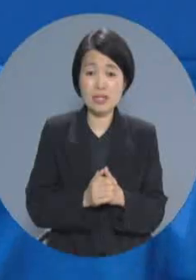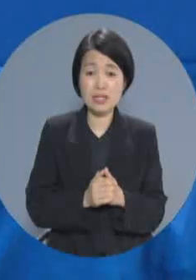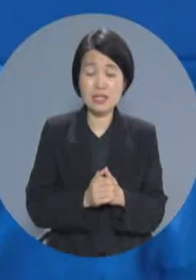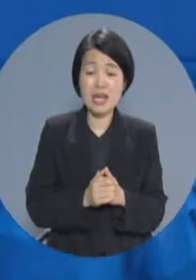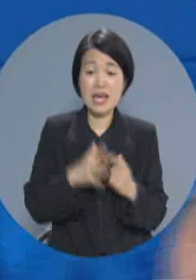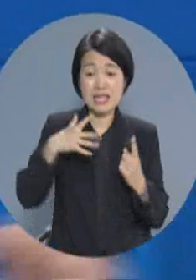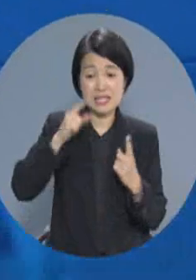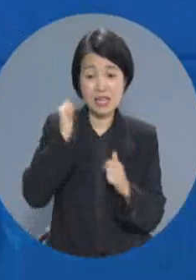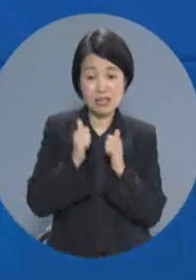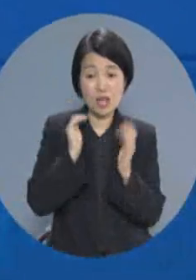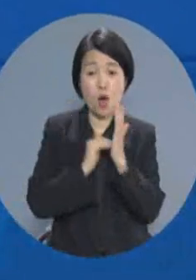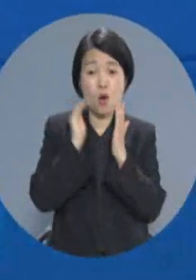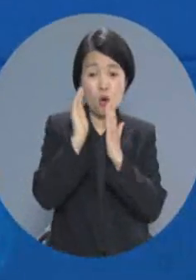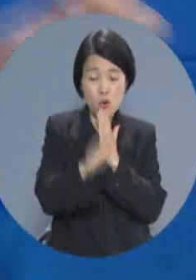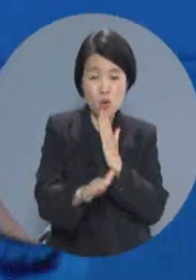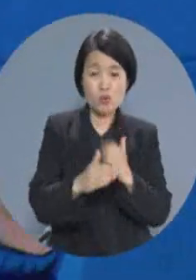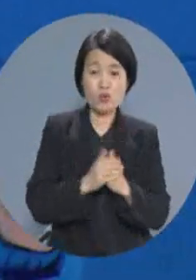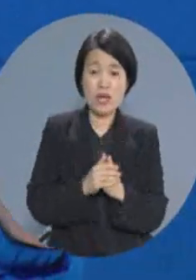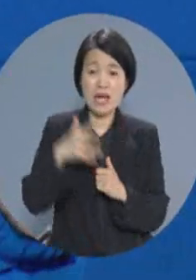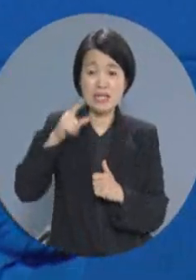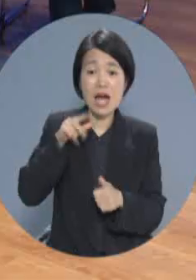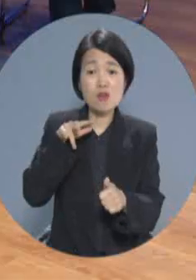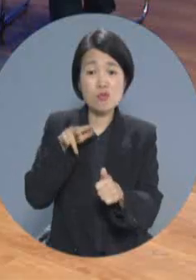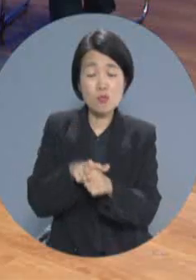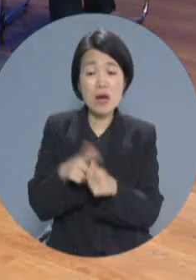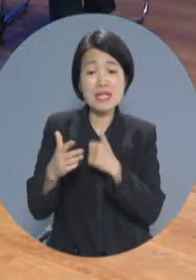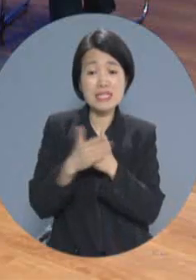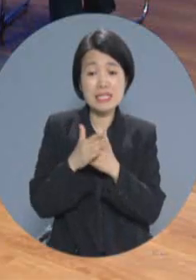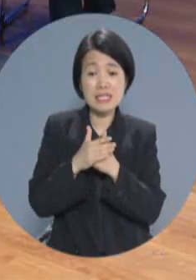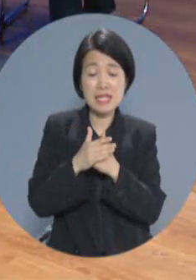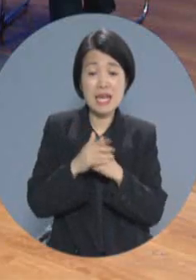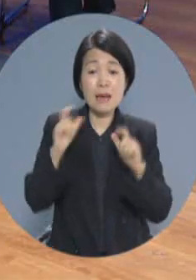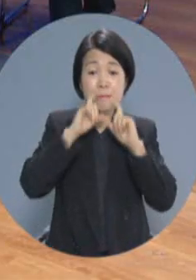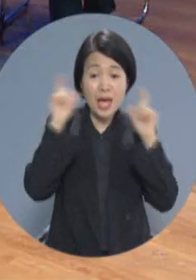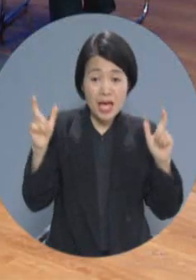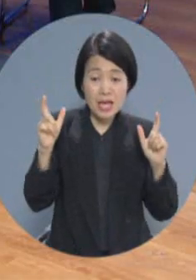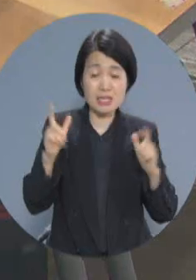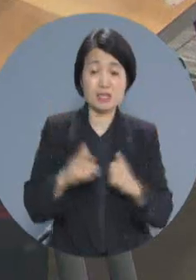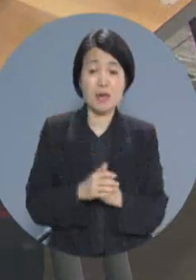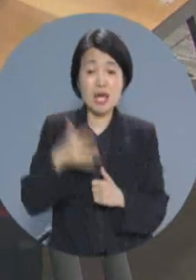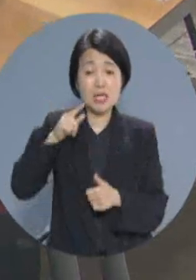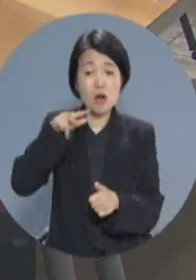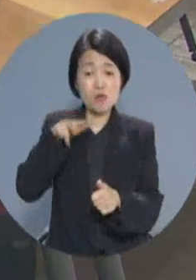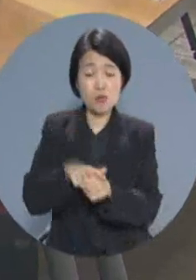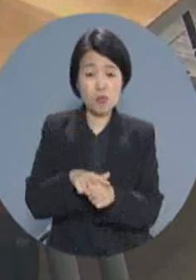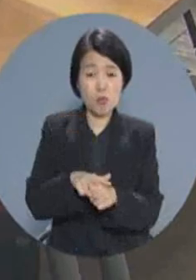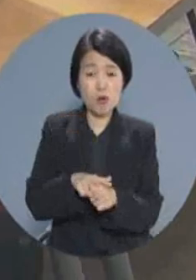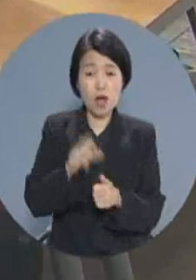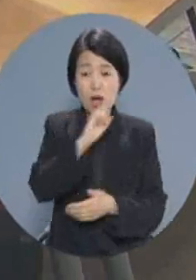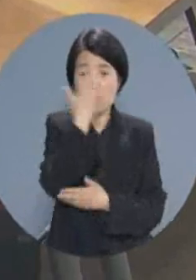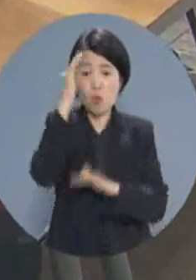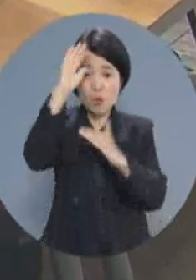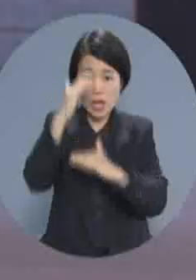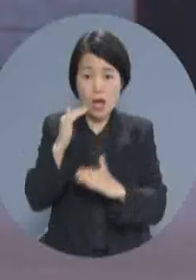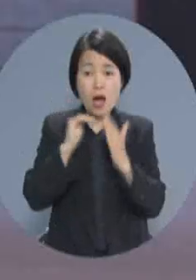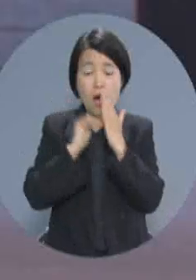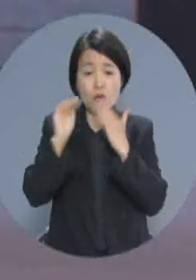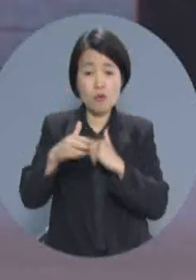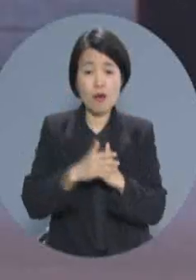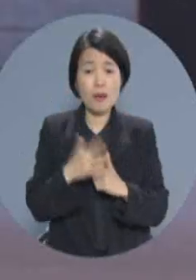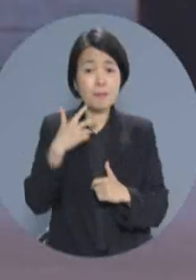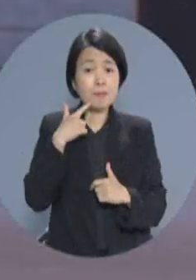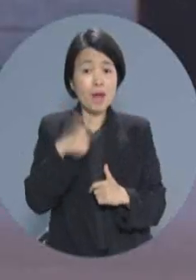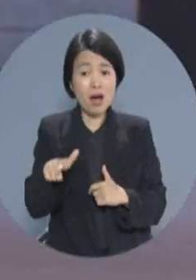1차 경선이 마무리된 직후 장만채 후보의 지지 선언을 발표했지만 장 후보가 보도자료 배포 직후